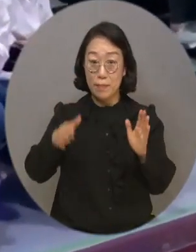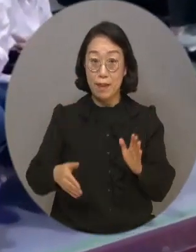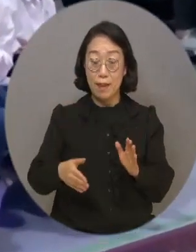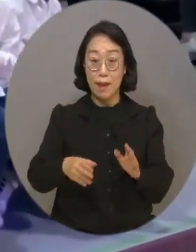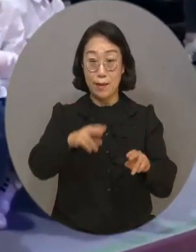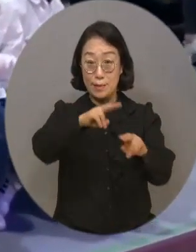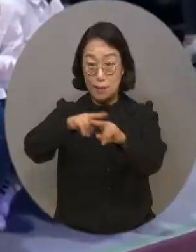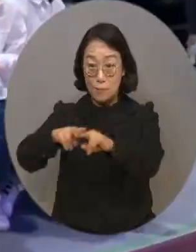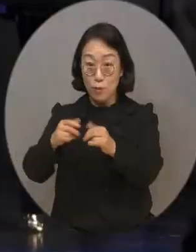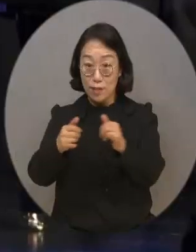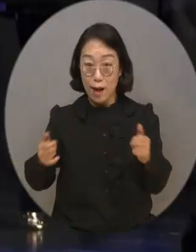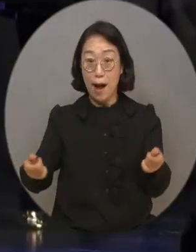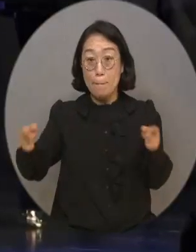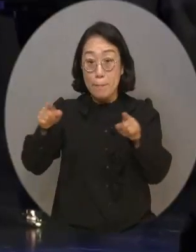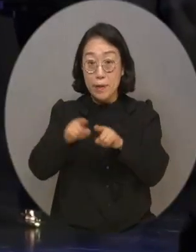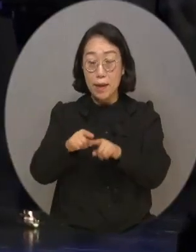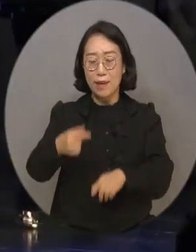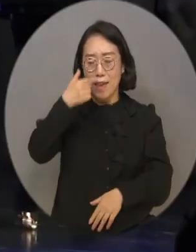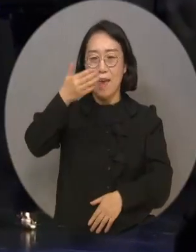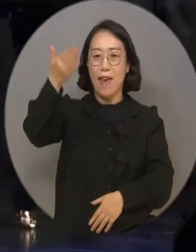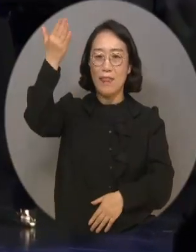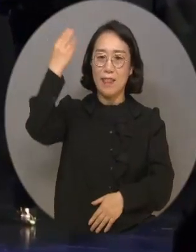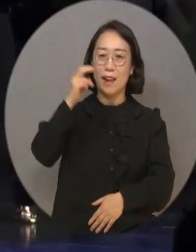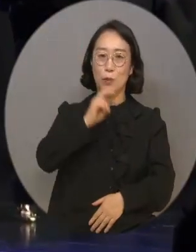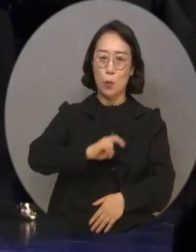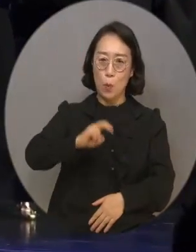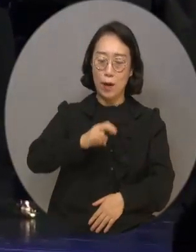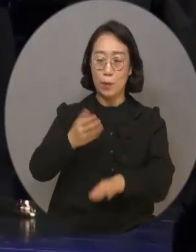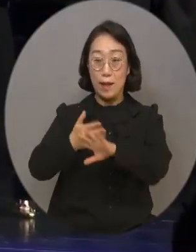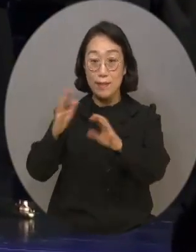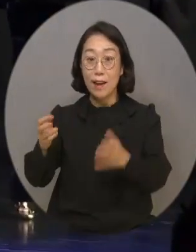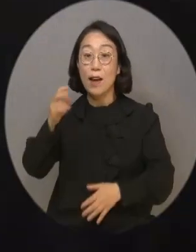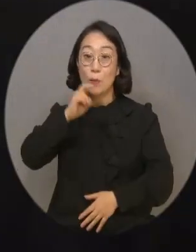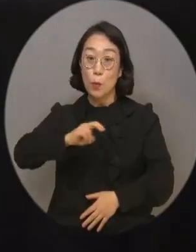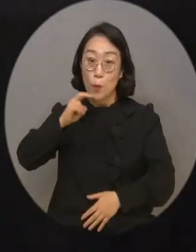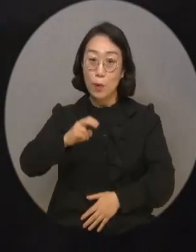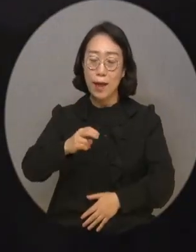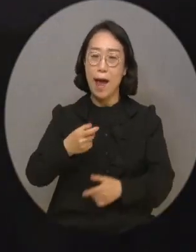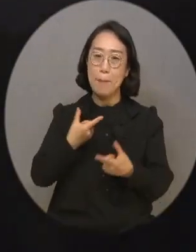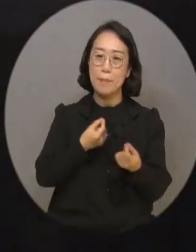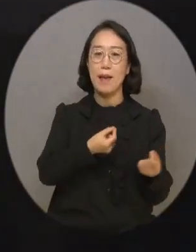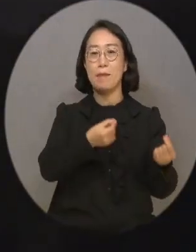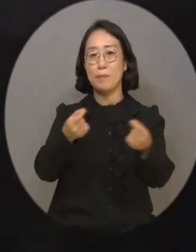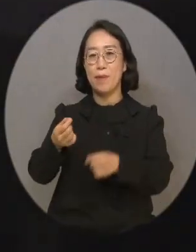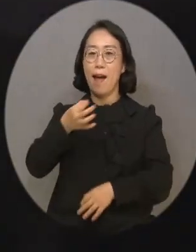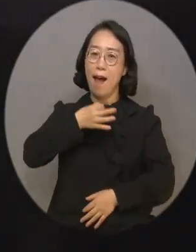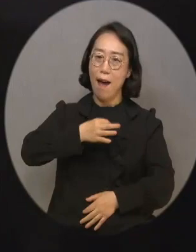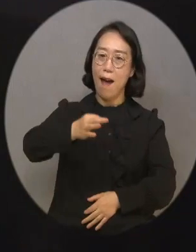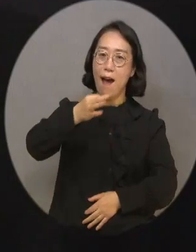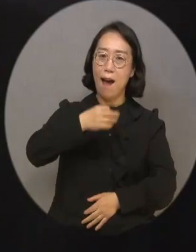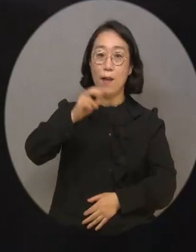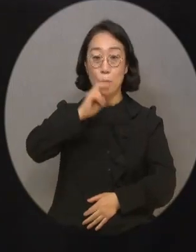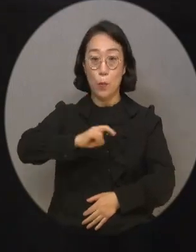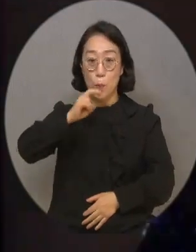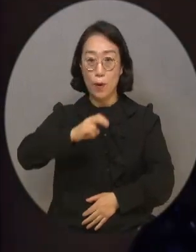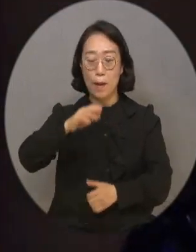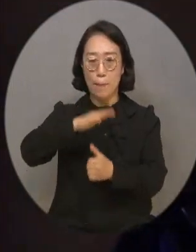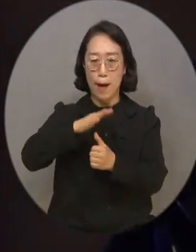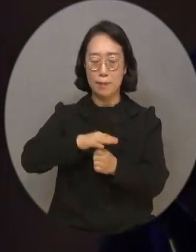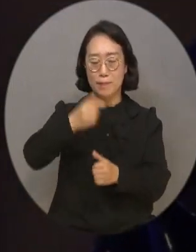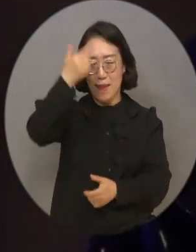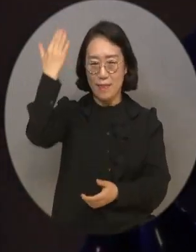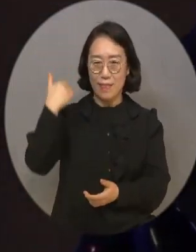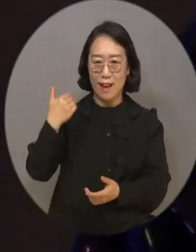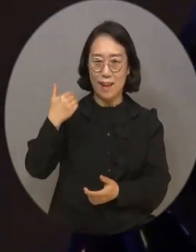어린이 출연자들과 함께 우리의 옛 동요, 외국 동요를 불러보며 어린이들과 함께 동심의 세계로 돌아갔습니다.